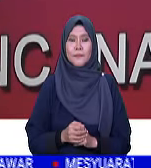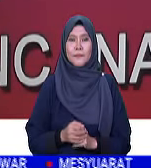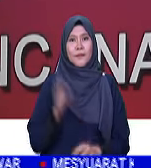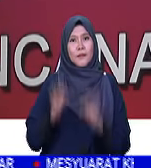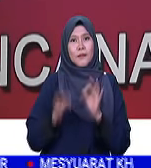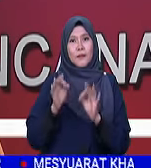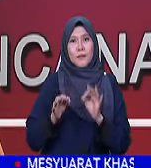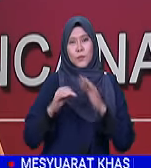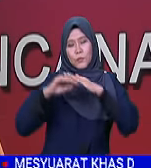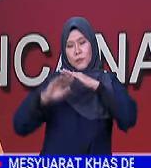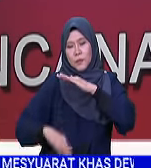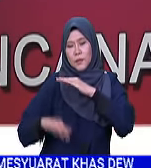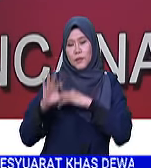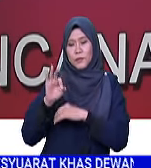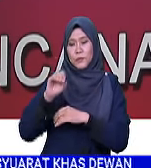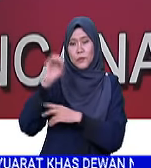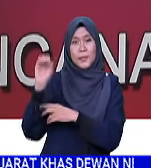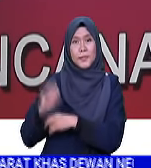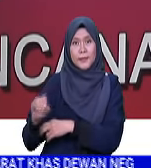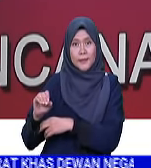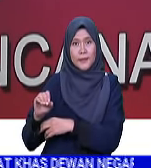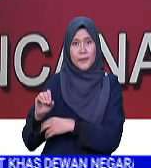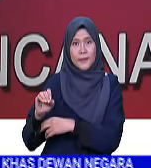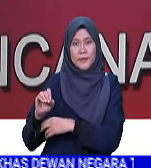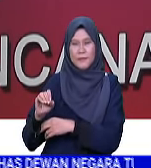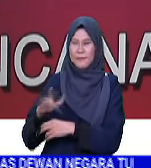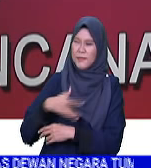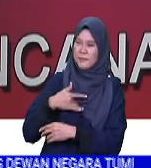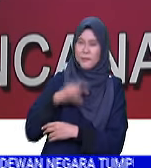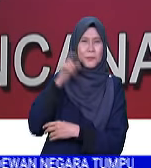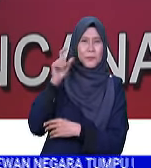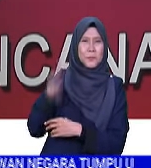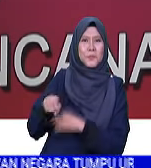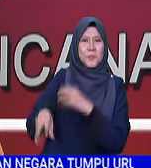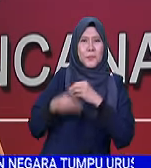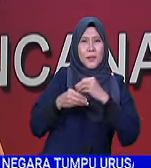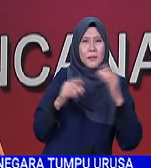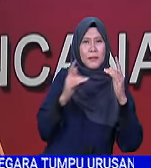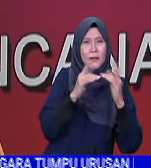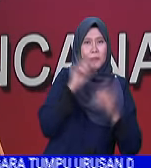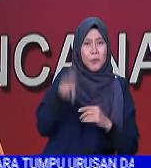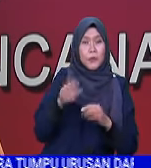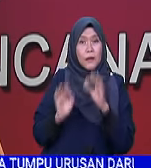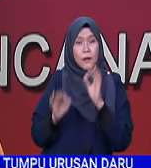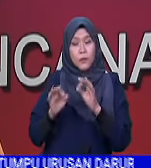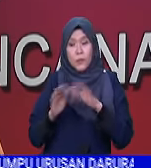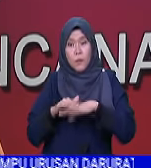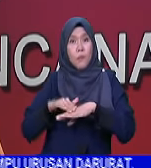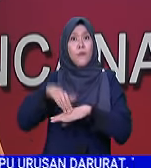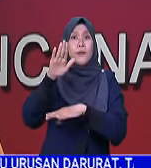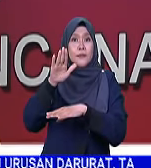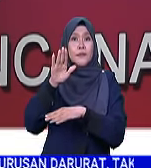Kalau di bawah daripada 90%, macam tak ada keperluan lah, Dr. Faiz. Ya. Tapi kalau dah mencapai lebih